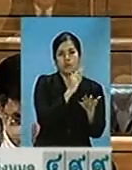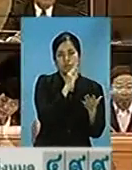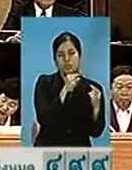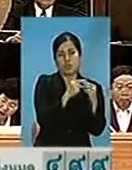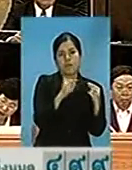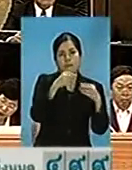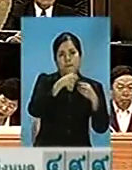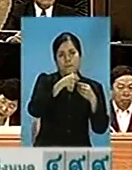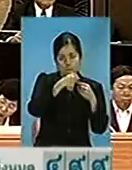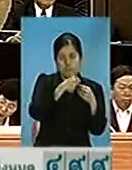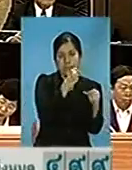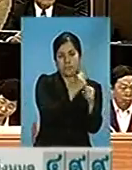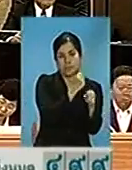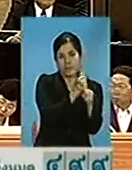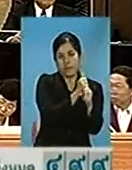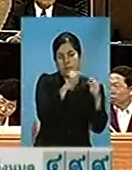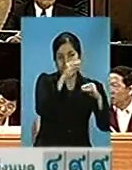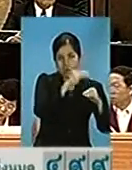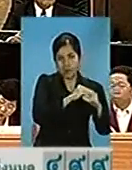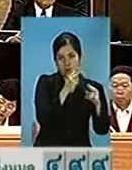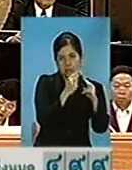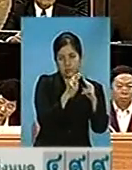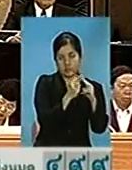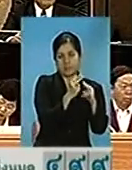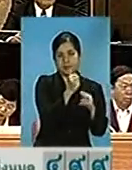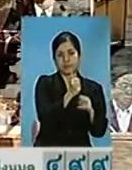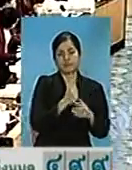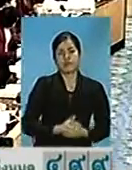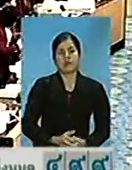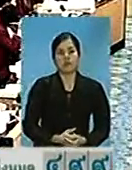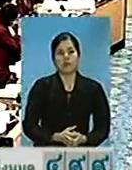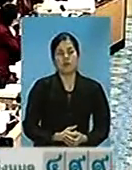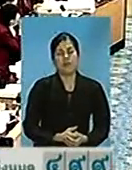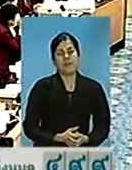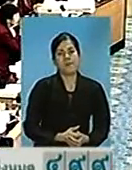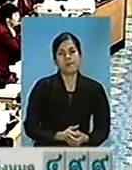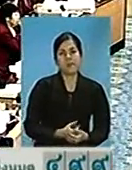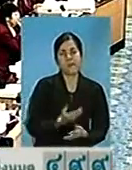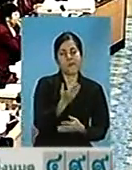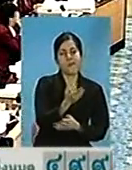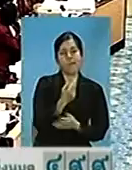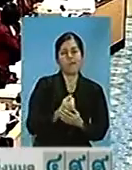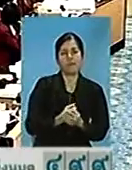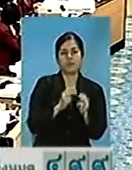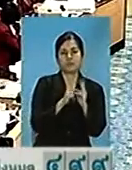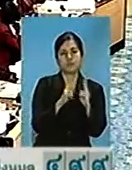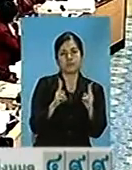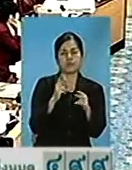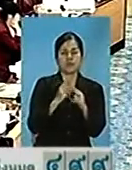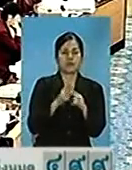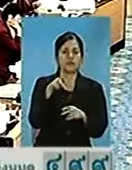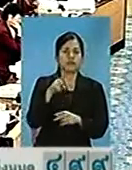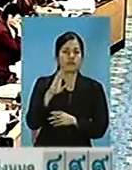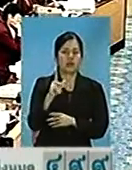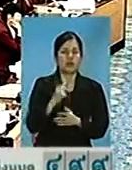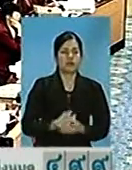ติมอีกหน่อยนึงท่านพอกองทุนสงเคราะห์เชิญท่านกรรมการพิเชษฐ ์กราบเรียนท่าน